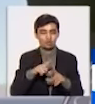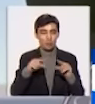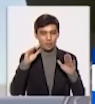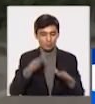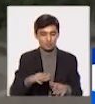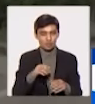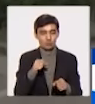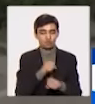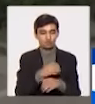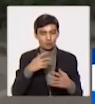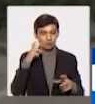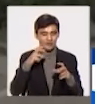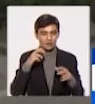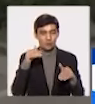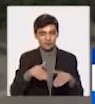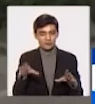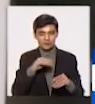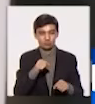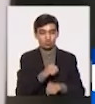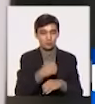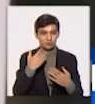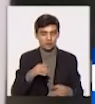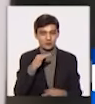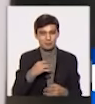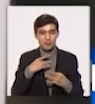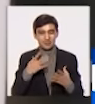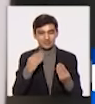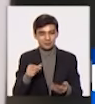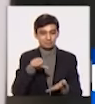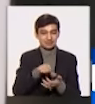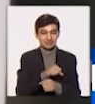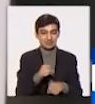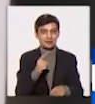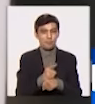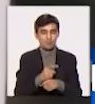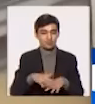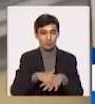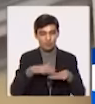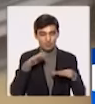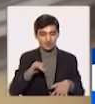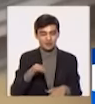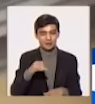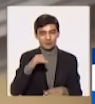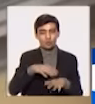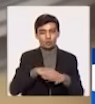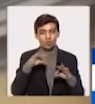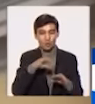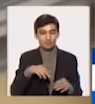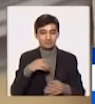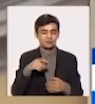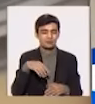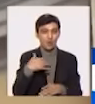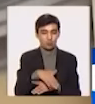орындарында сабақ тоқтаған, жиын той өтпейді. Жерлеу рәсімдеріне адам көп жиналуға тыйым салынды. Үкімет азаматтардың ел ішінде жүріп тұруына